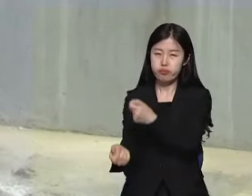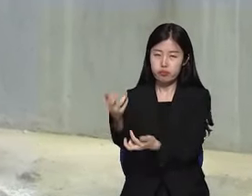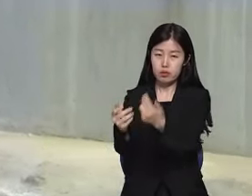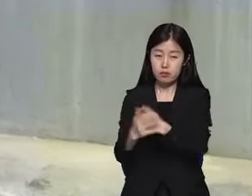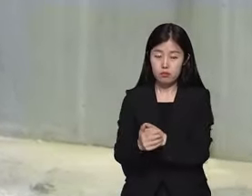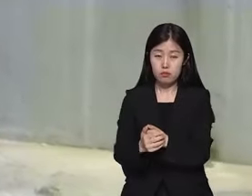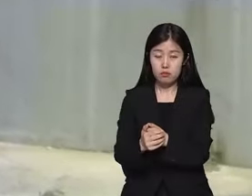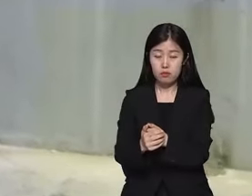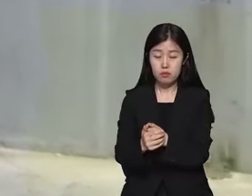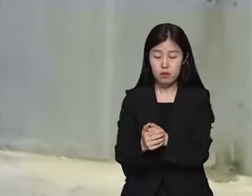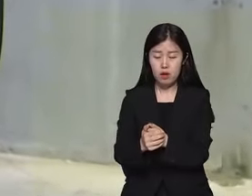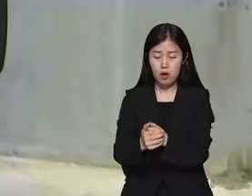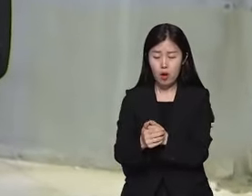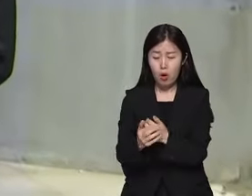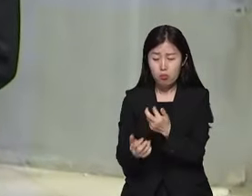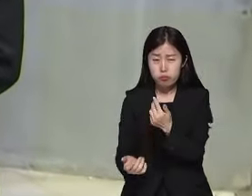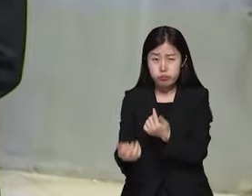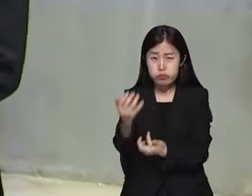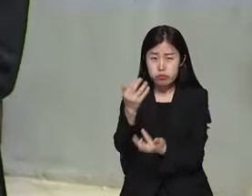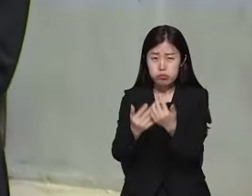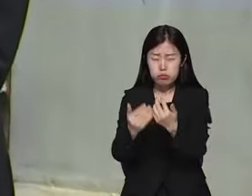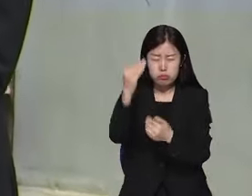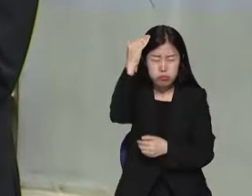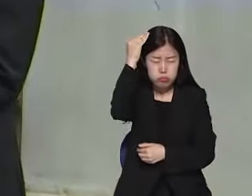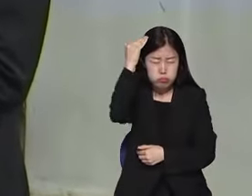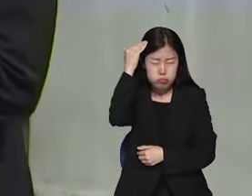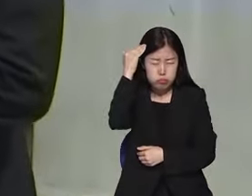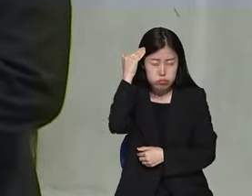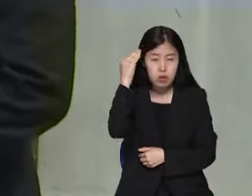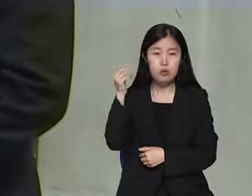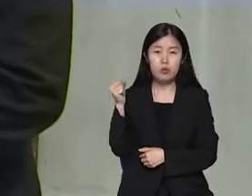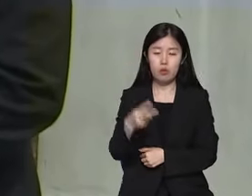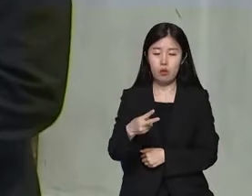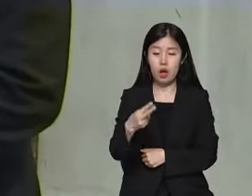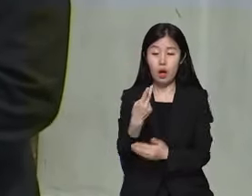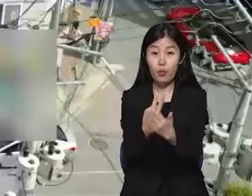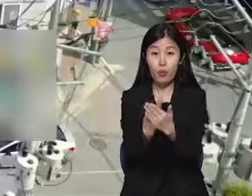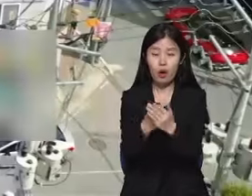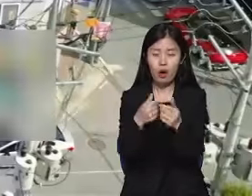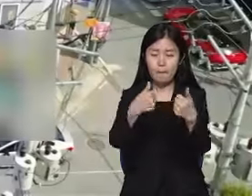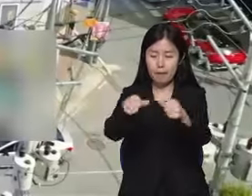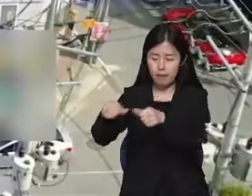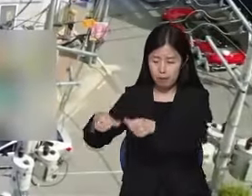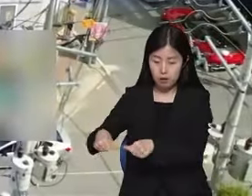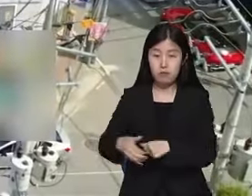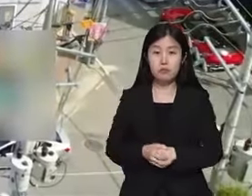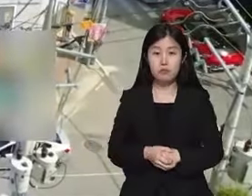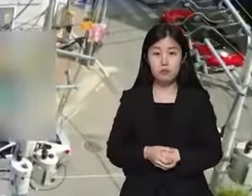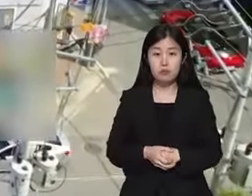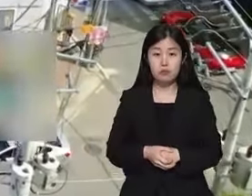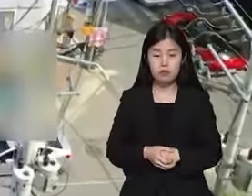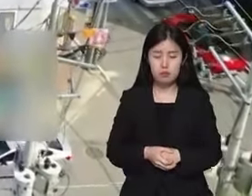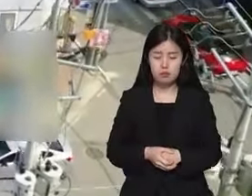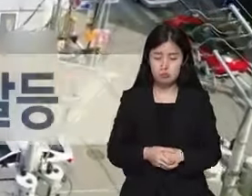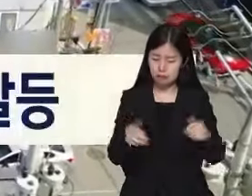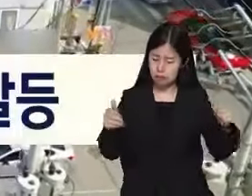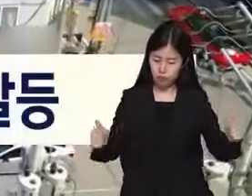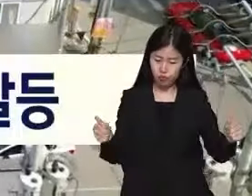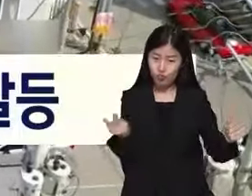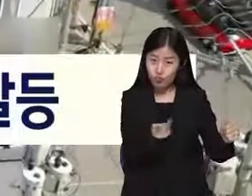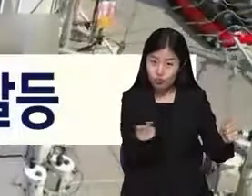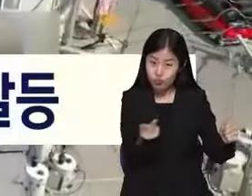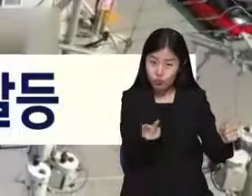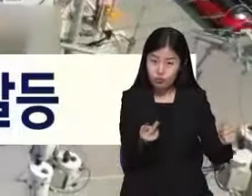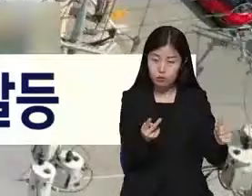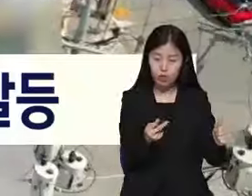현관 천장과 벽이 온통 검게 그을렸고 창문 유리는 산산조각 났습니다. A씨와 B씨는 건물 불법